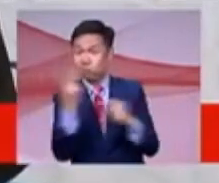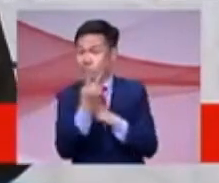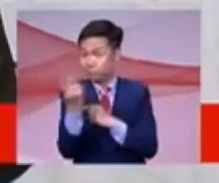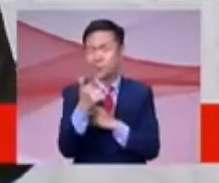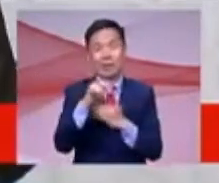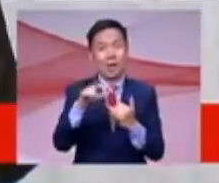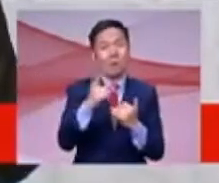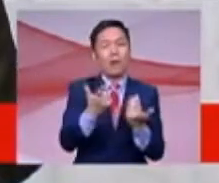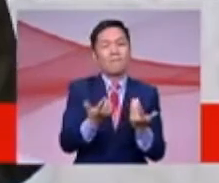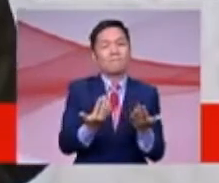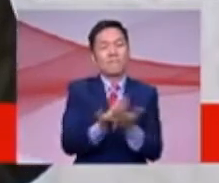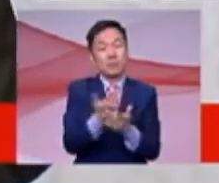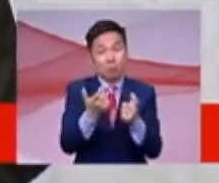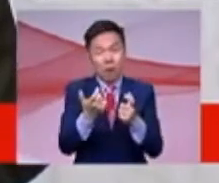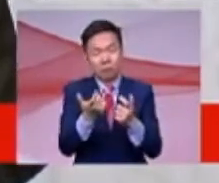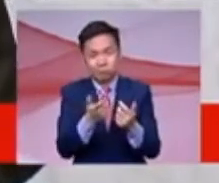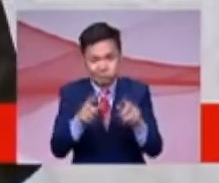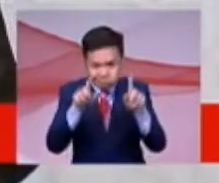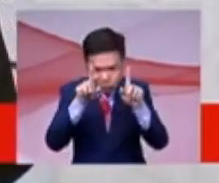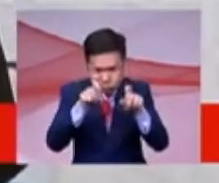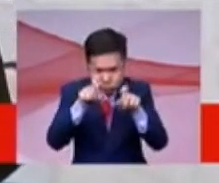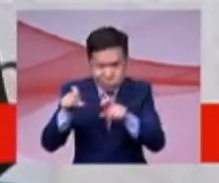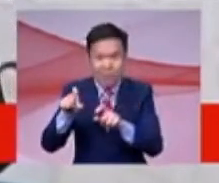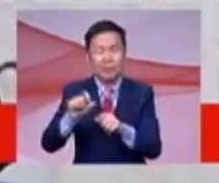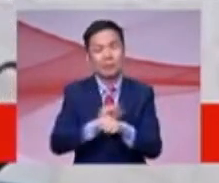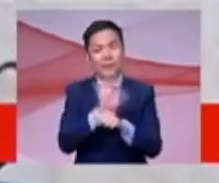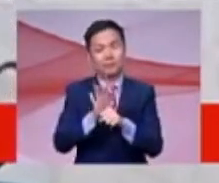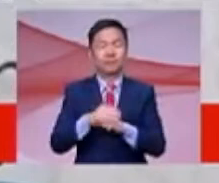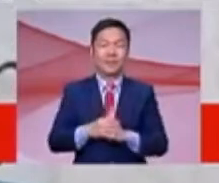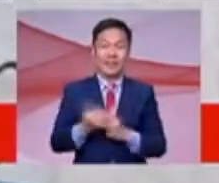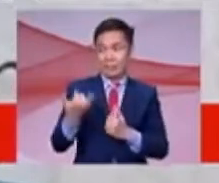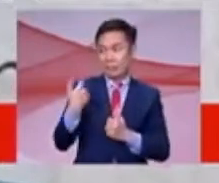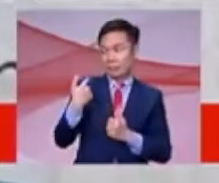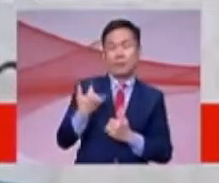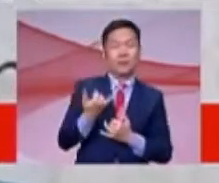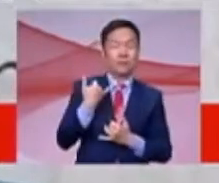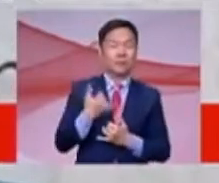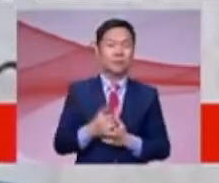untuk COVID-19. Semalam kita hanya berjaya menjalankan